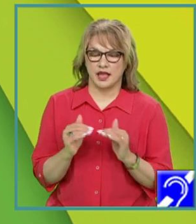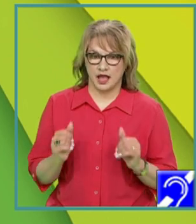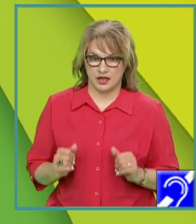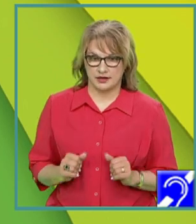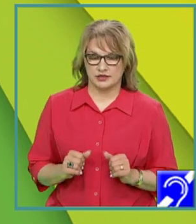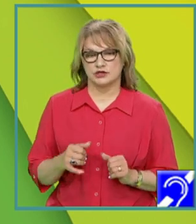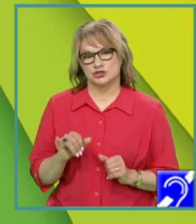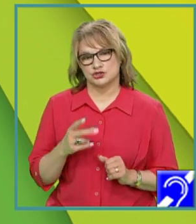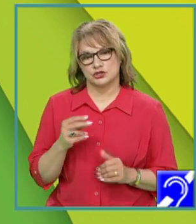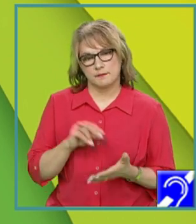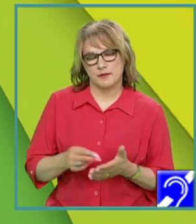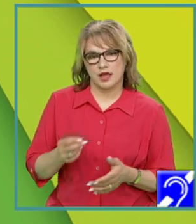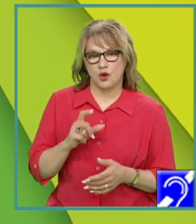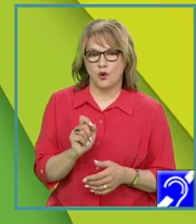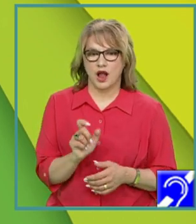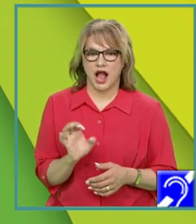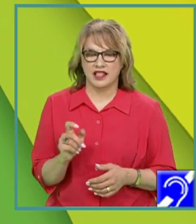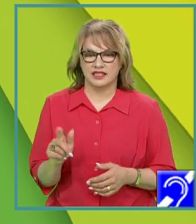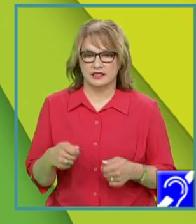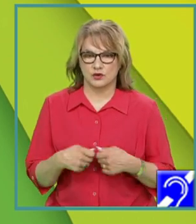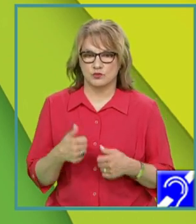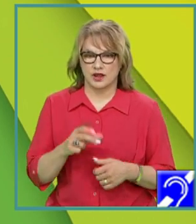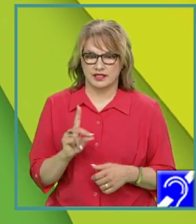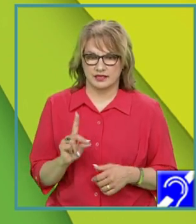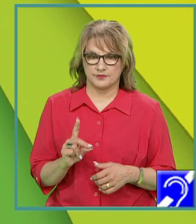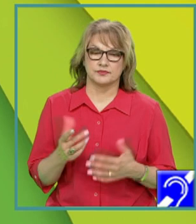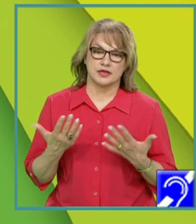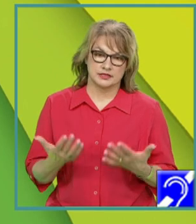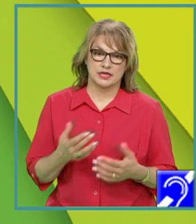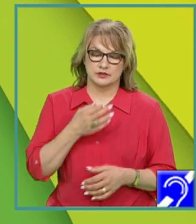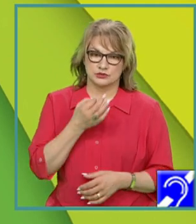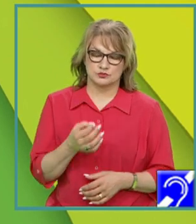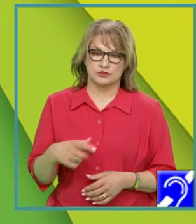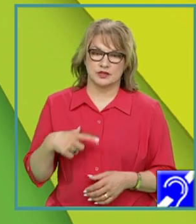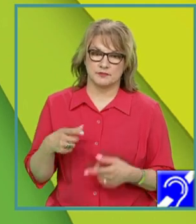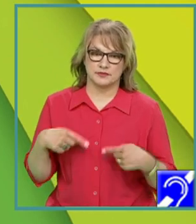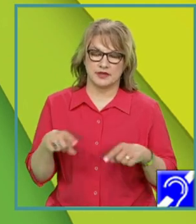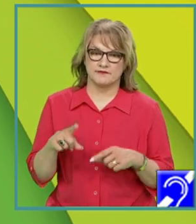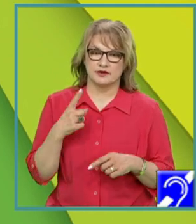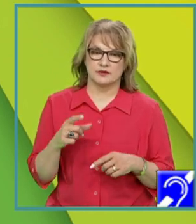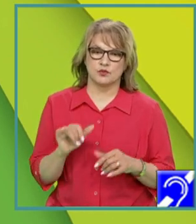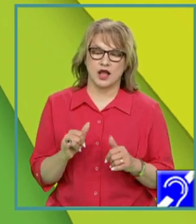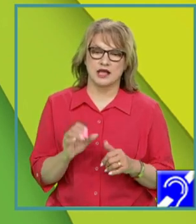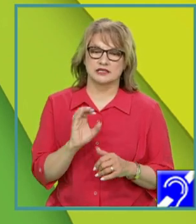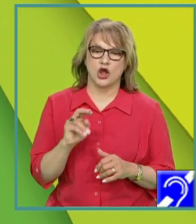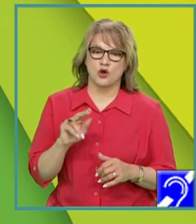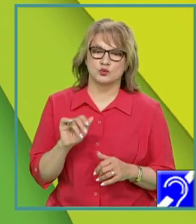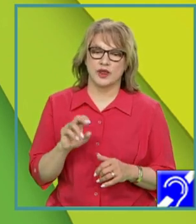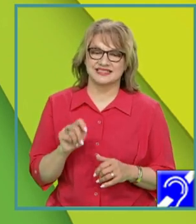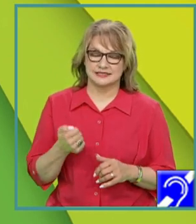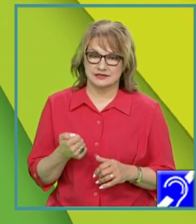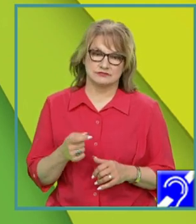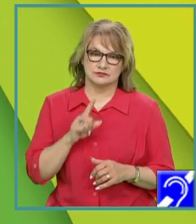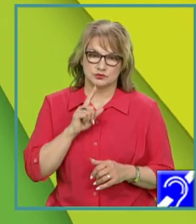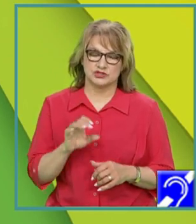și mai au cateta comună ades ce spunem că ne aflăm în tu în caz de congruență și